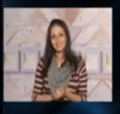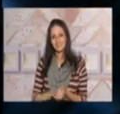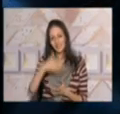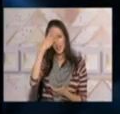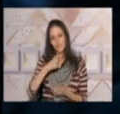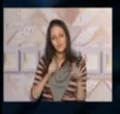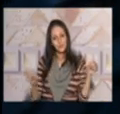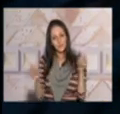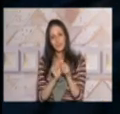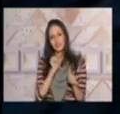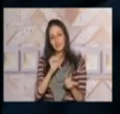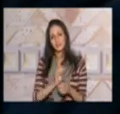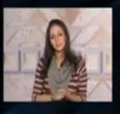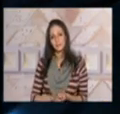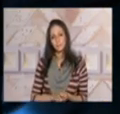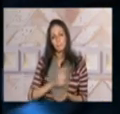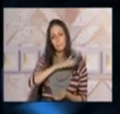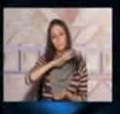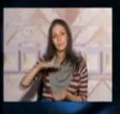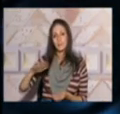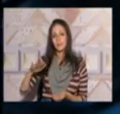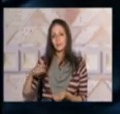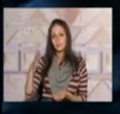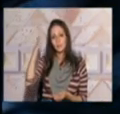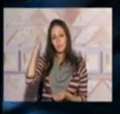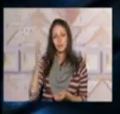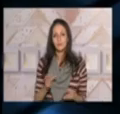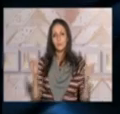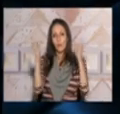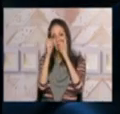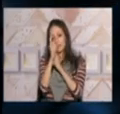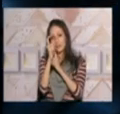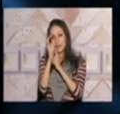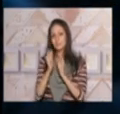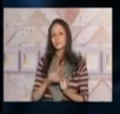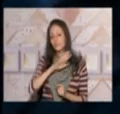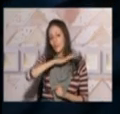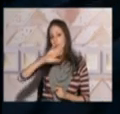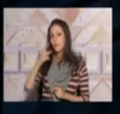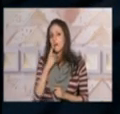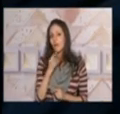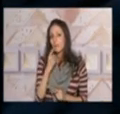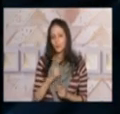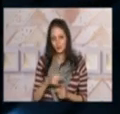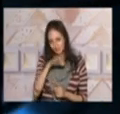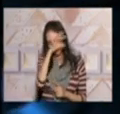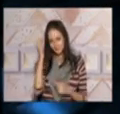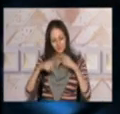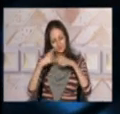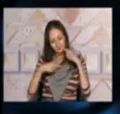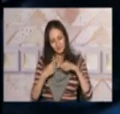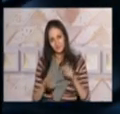الجديد. راس البر واخده المركز الثاني في دمياط. جميل. الغردقه في البحر الاحمر. لو اتكلمنا مثلا على